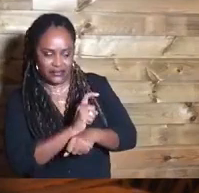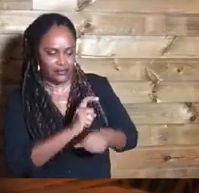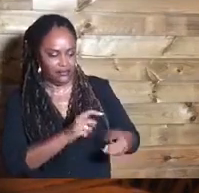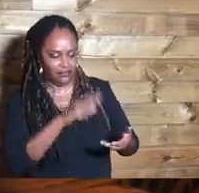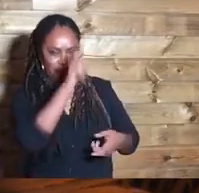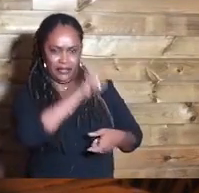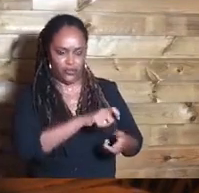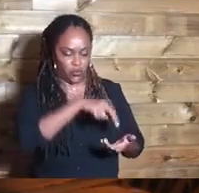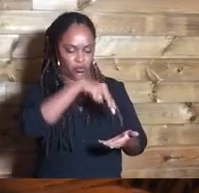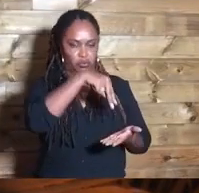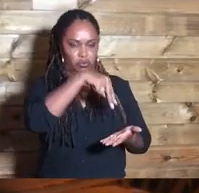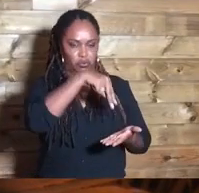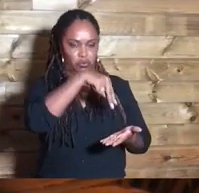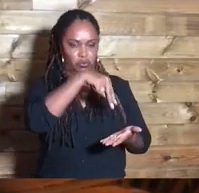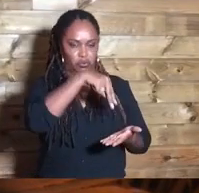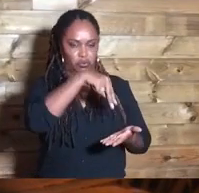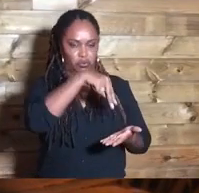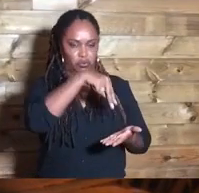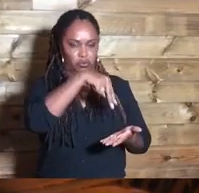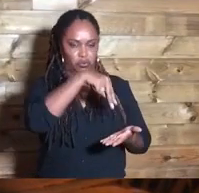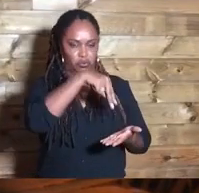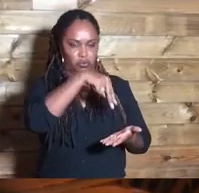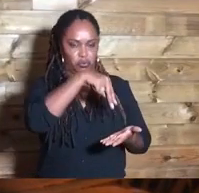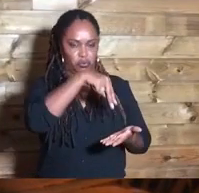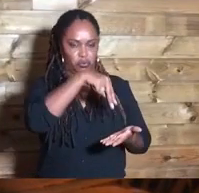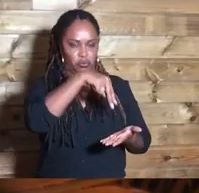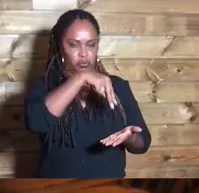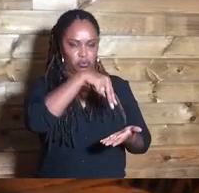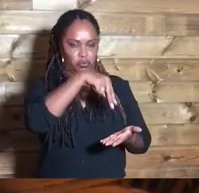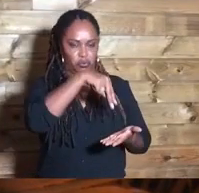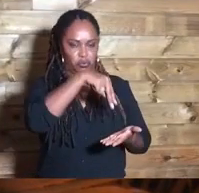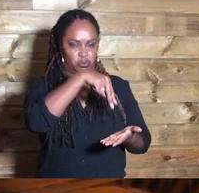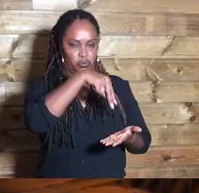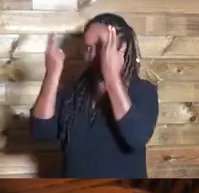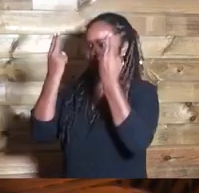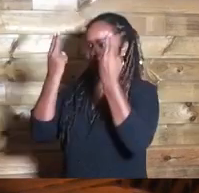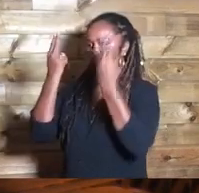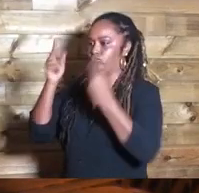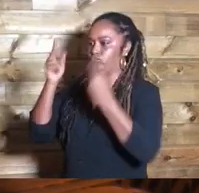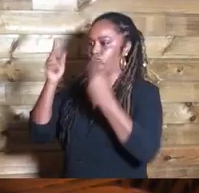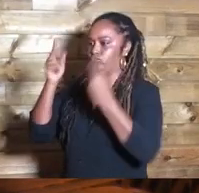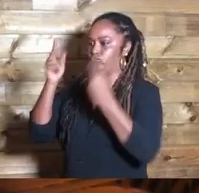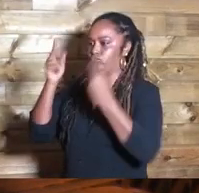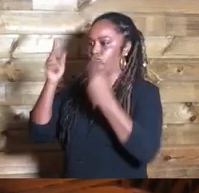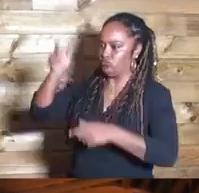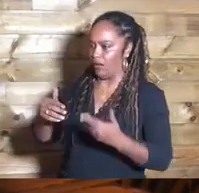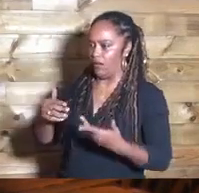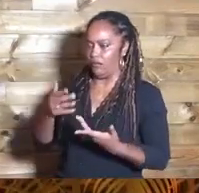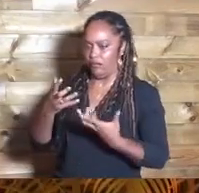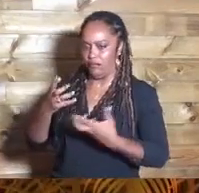doubout en face avec les Français pour dire comme ça. Nous, c'est Mouna. Il faut prendre toute responsabilité à